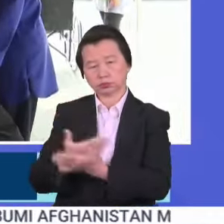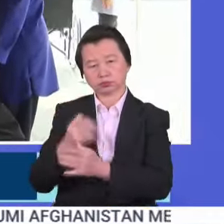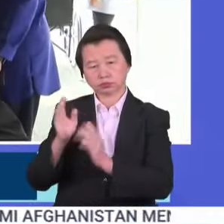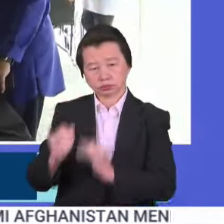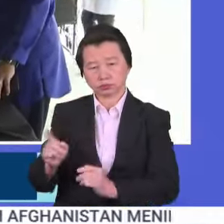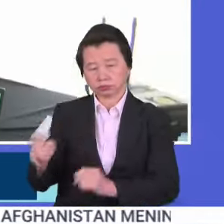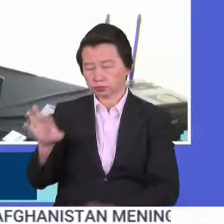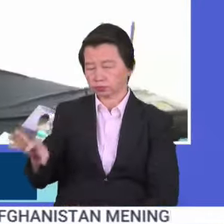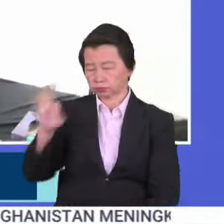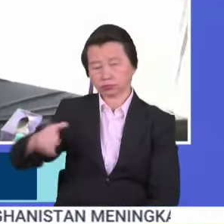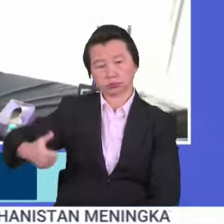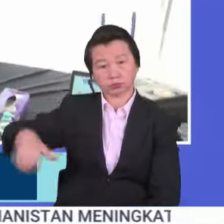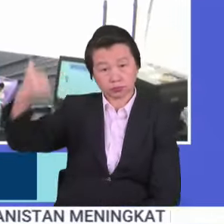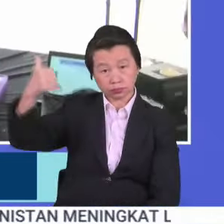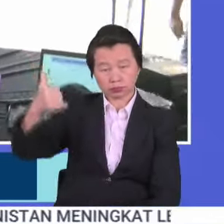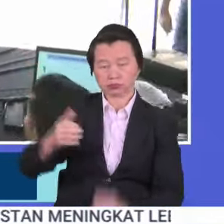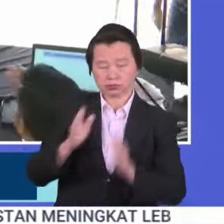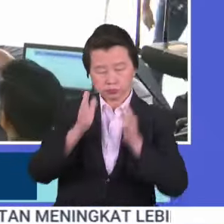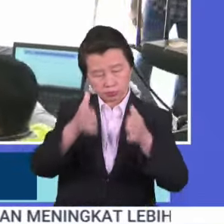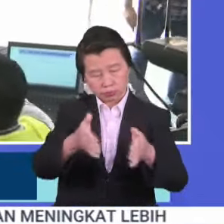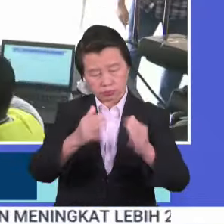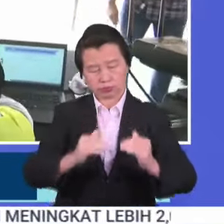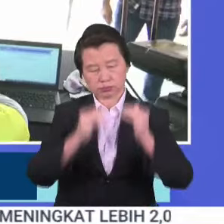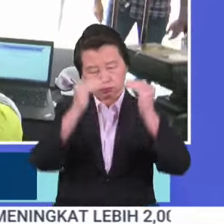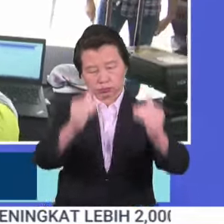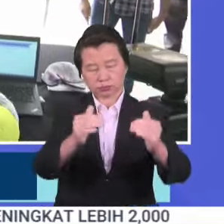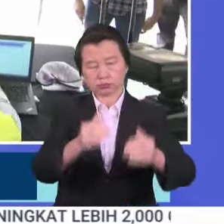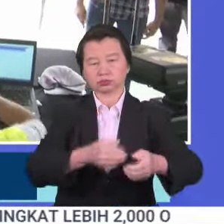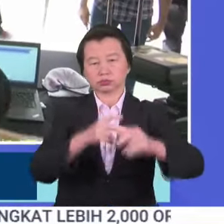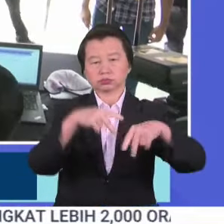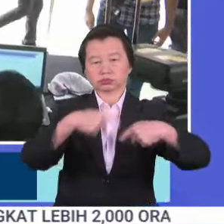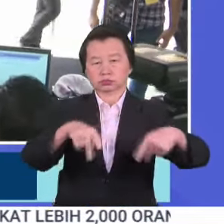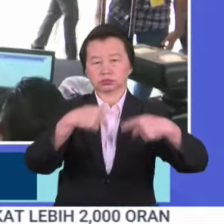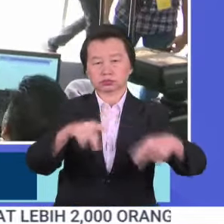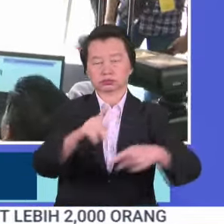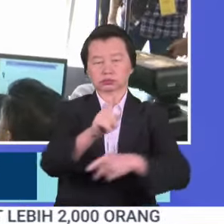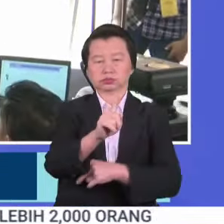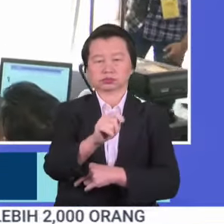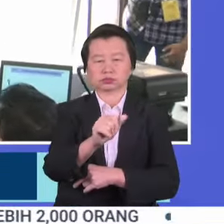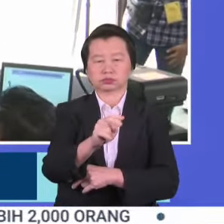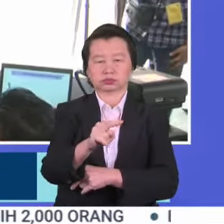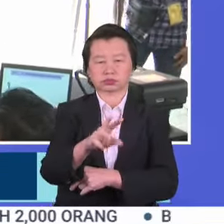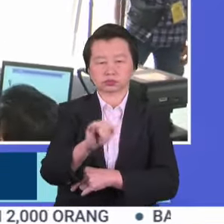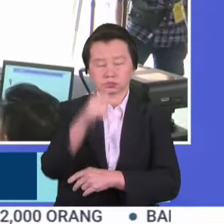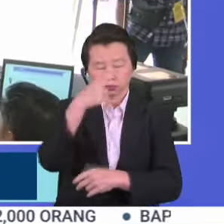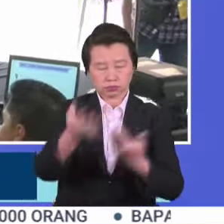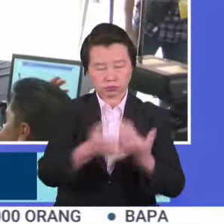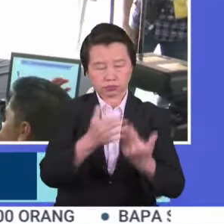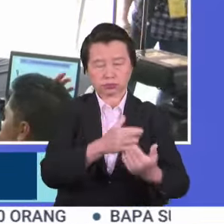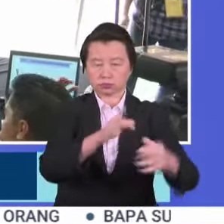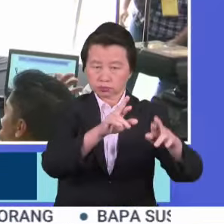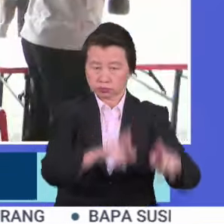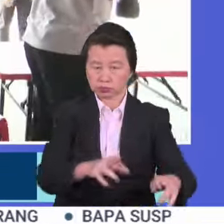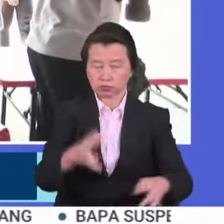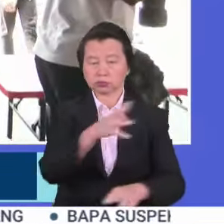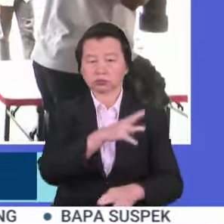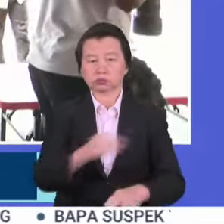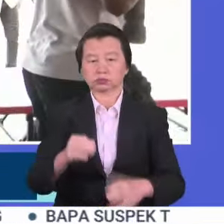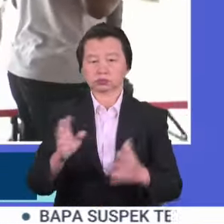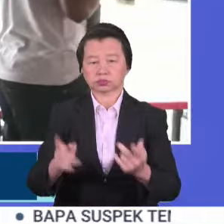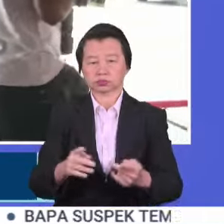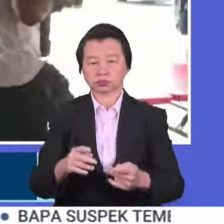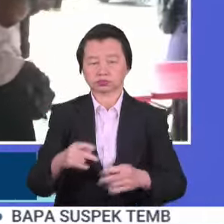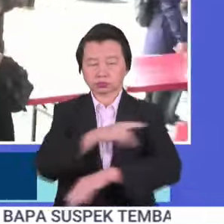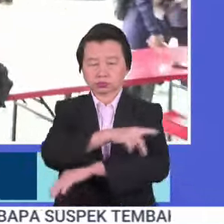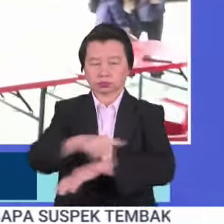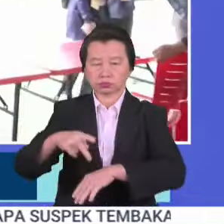sebagai wakil rakyat turut diberi keutamaan adalah menaik taraf pasar tani di Felda Cemomoy untuk kemudahan penduduk. Selain itu, padang